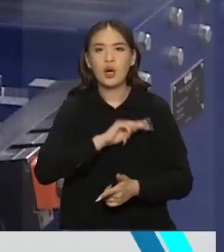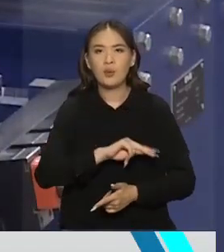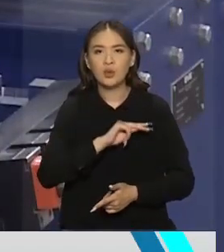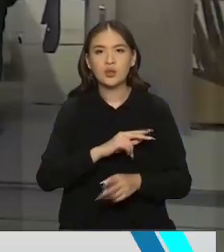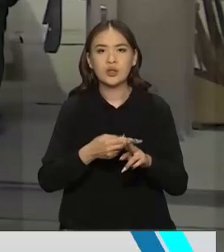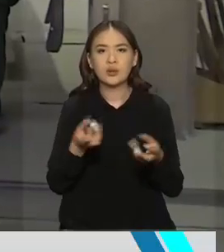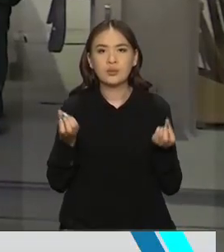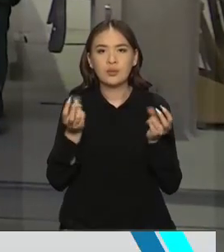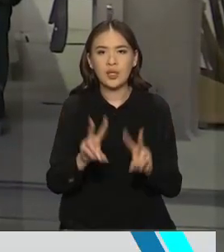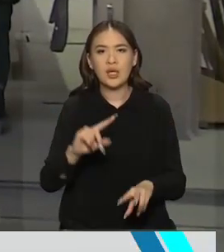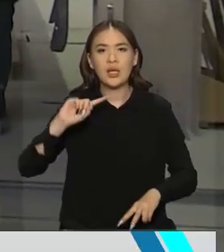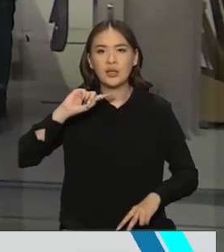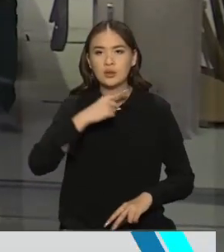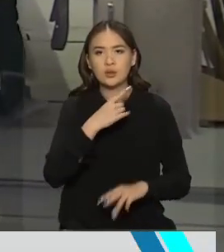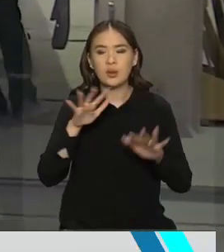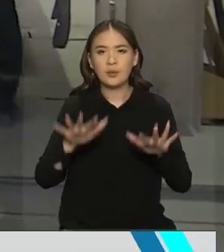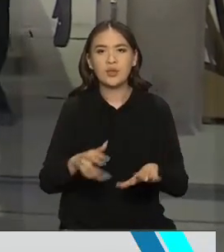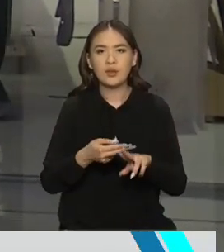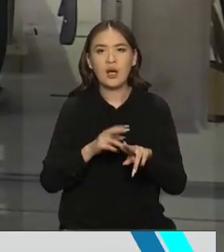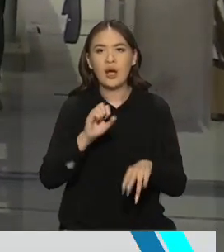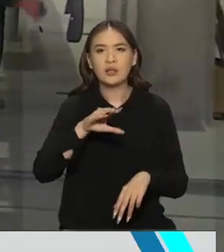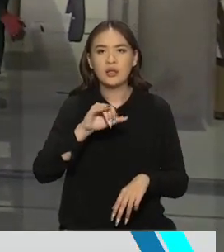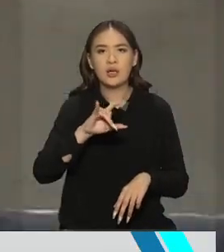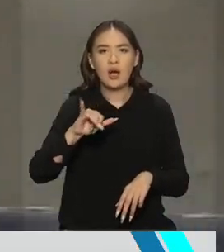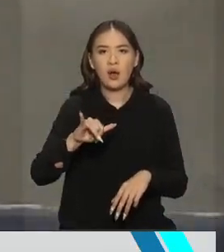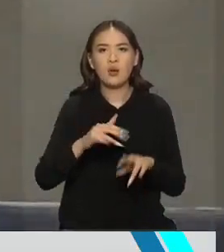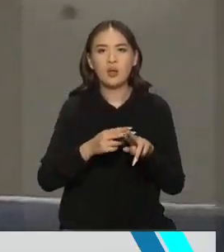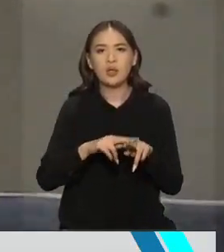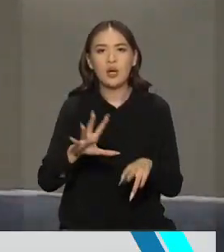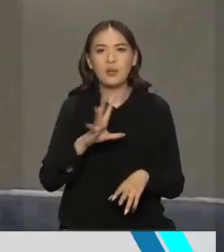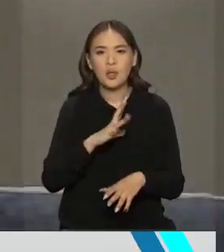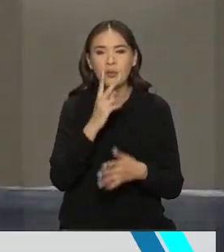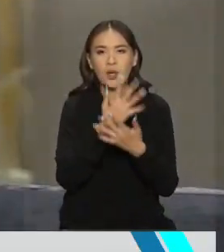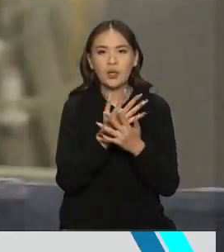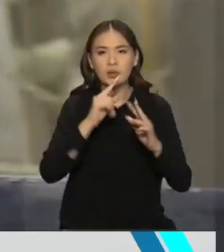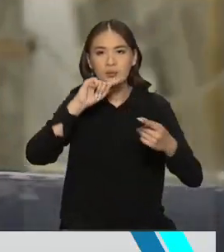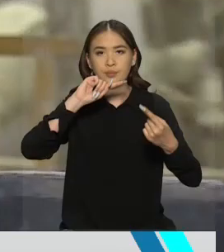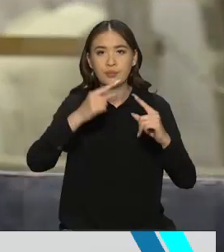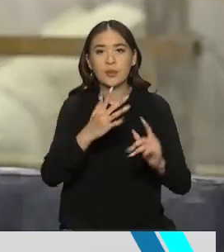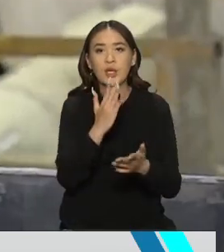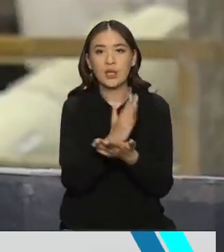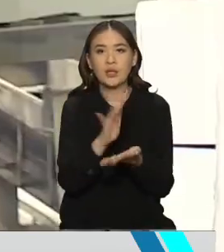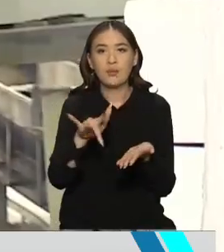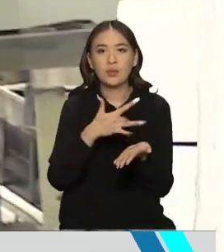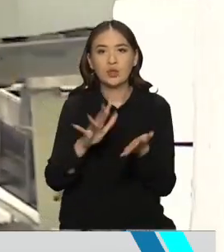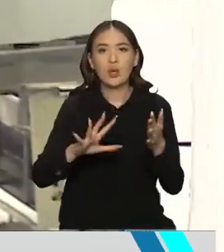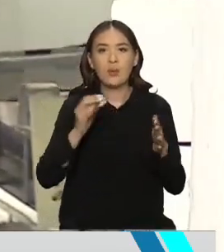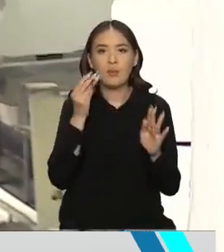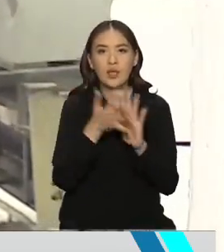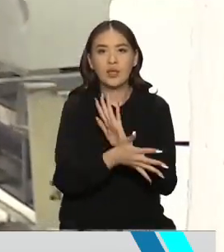в условиях специальной экономической зоны в Атырау же картина противоположная на ее создание из бюджета потратили